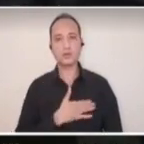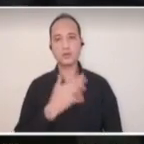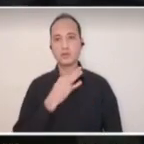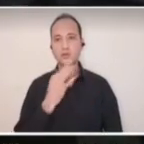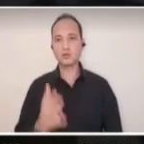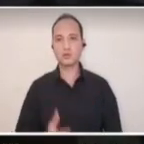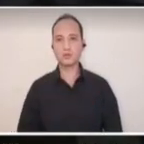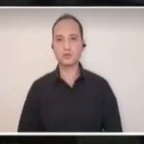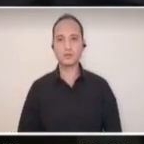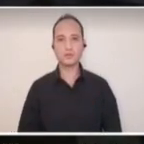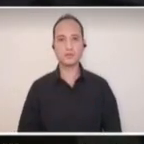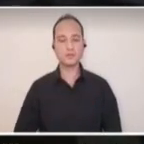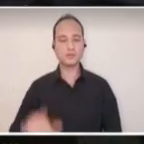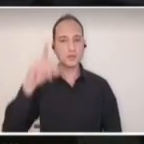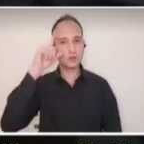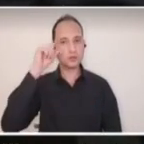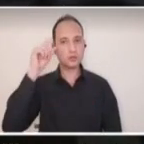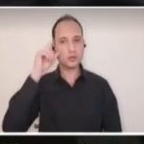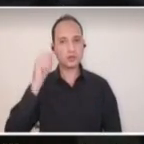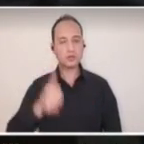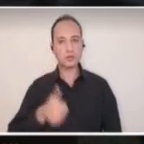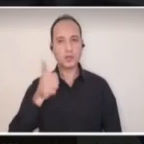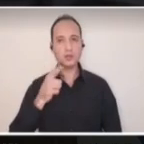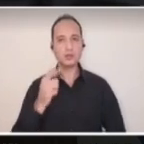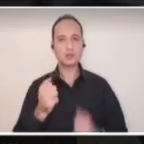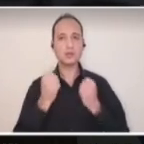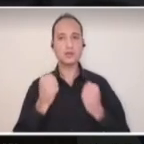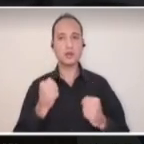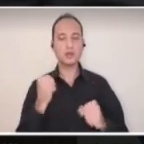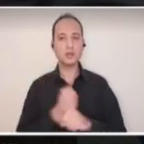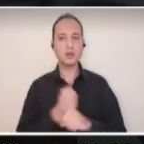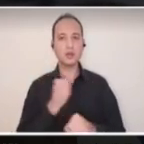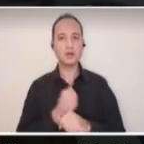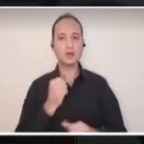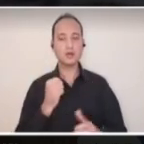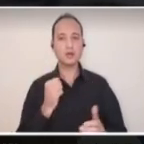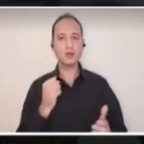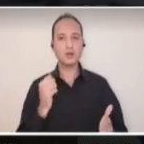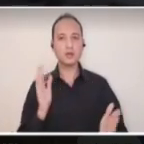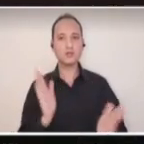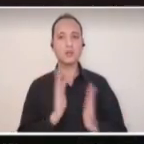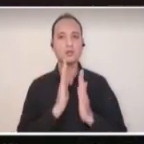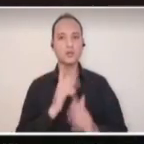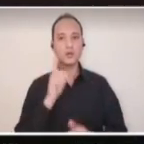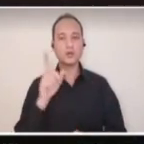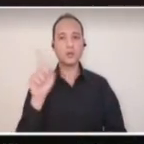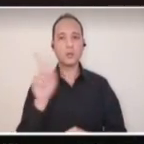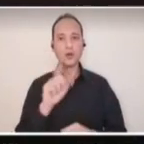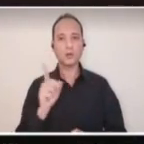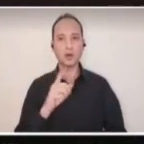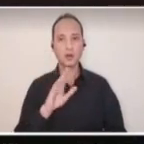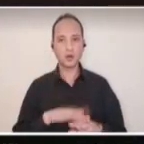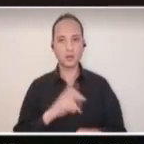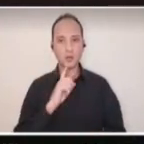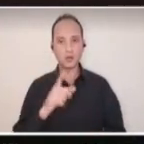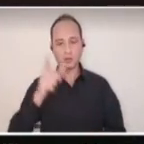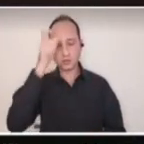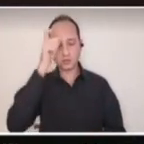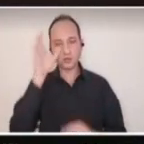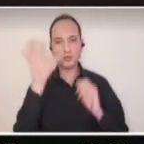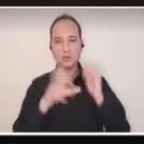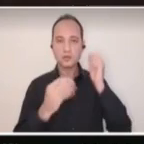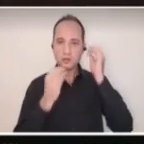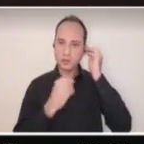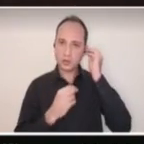Yunan bakan sert kayaya çarpmış, parmak sallayayım derken Türk pençesini yemiştir.